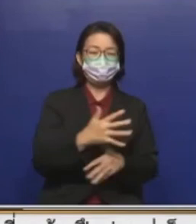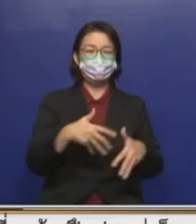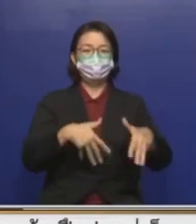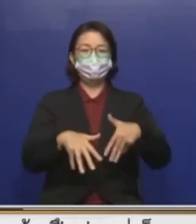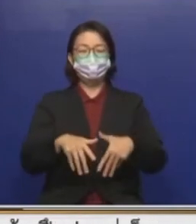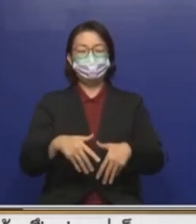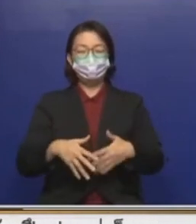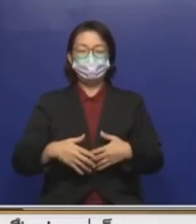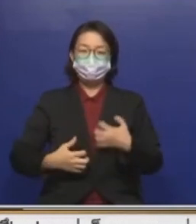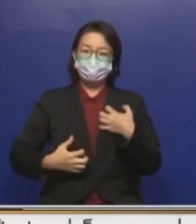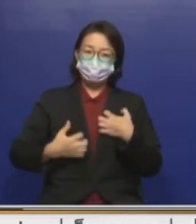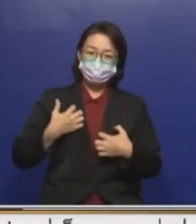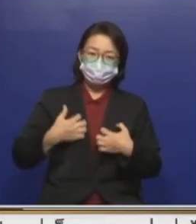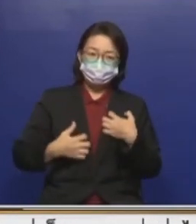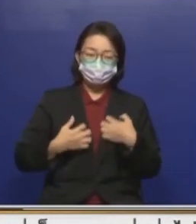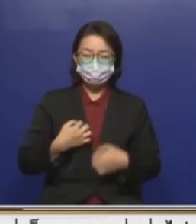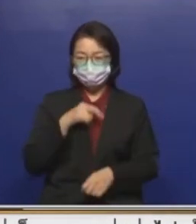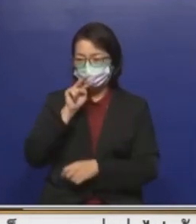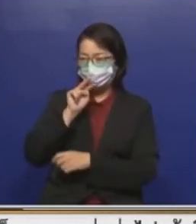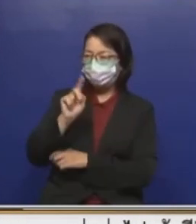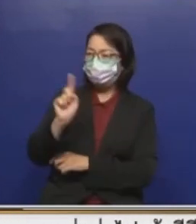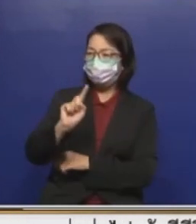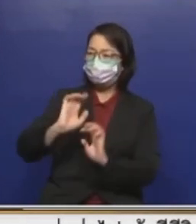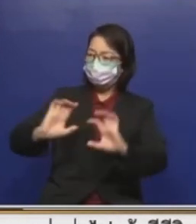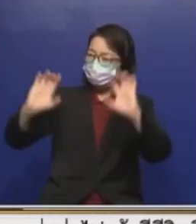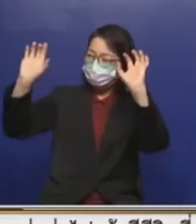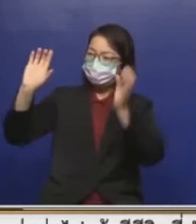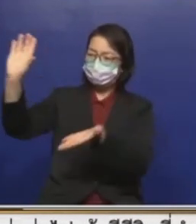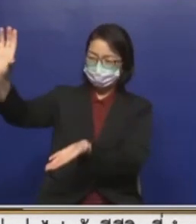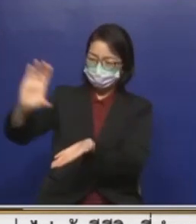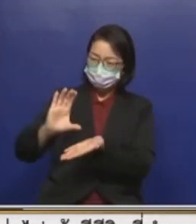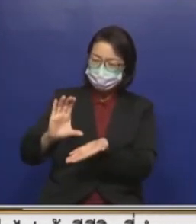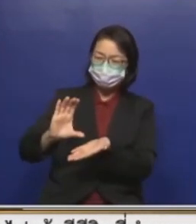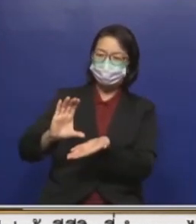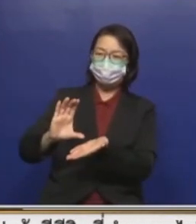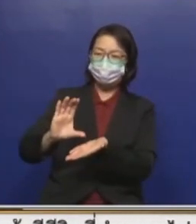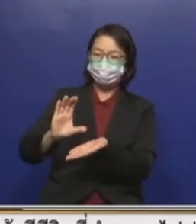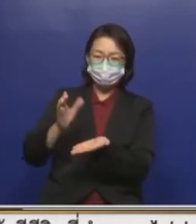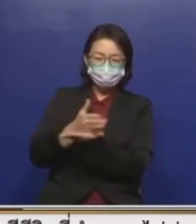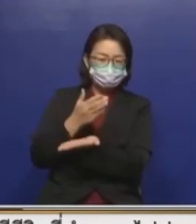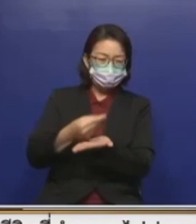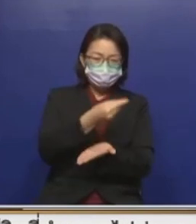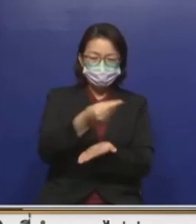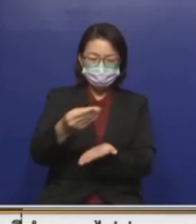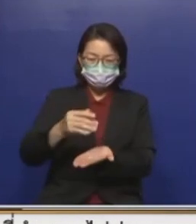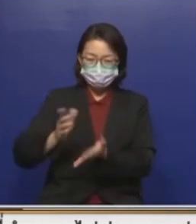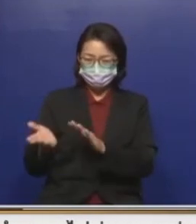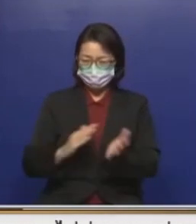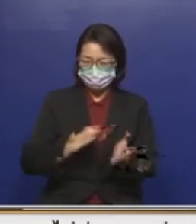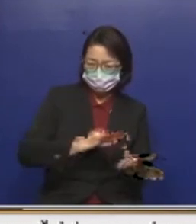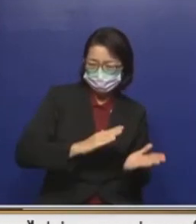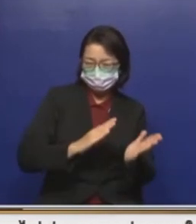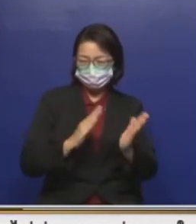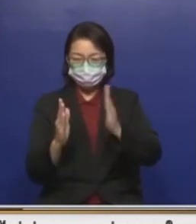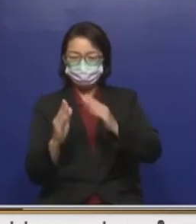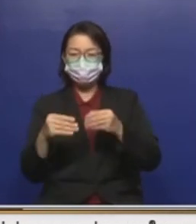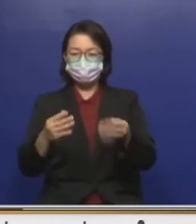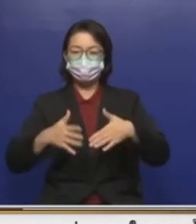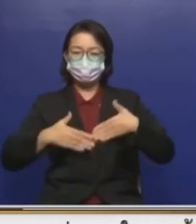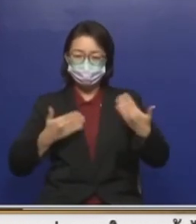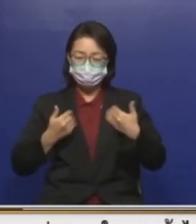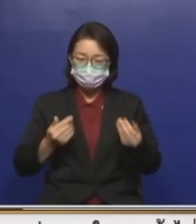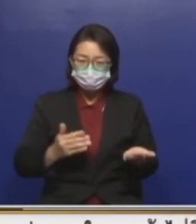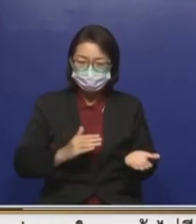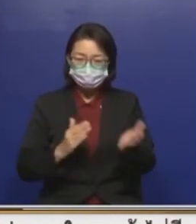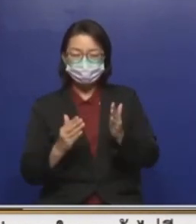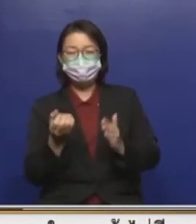าจับตามองค่ะว่ารัฐบาลจะใช้งบประมาณก้อนใหม่นี้เพื่อพลิกฟื้นคืนความสุขให้กับประชาชนได้ม